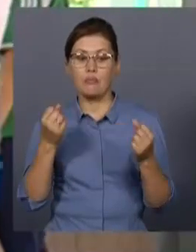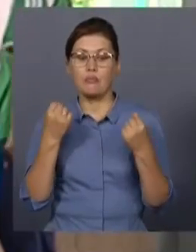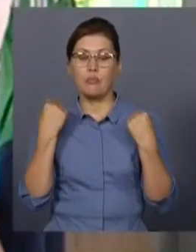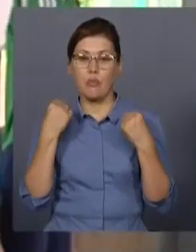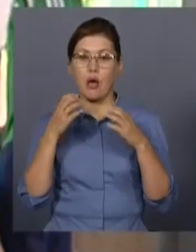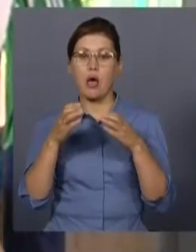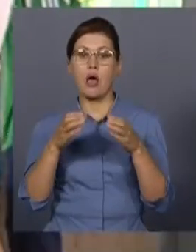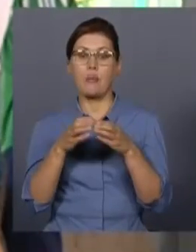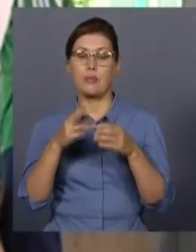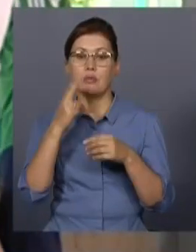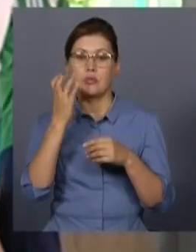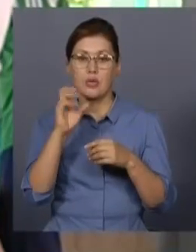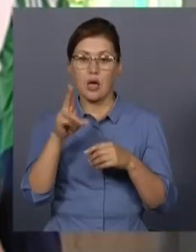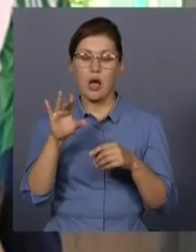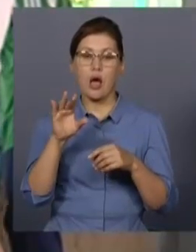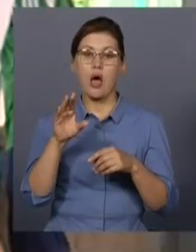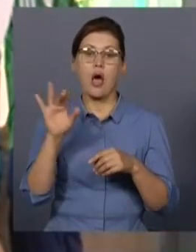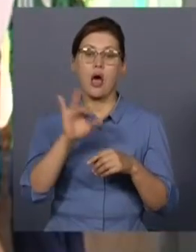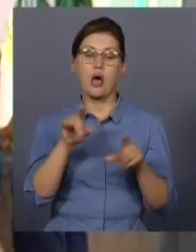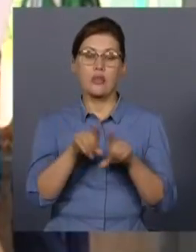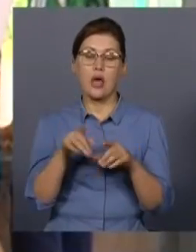комитета ЦСКА, а также